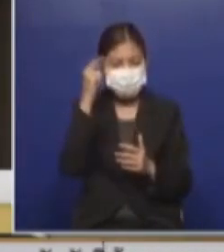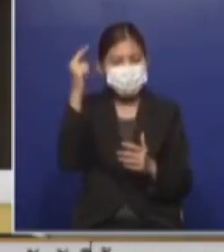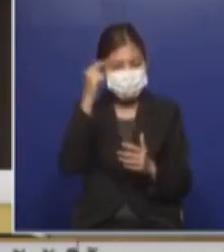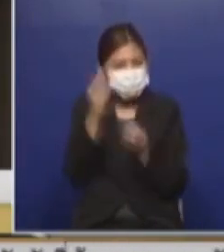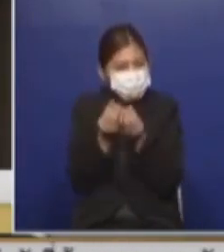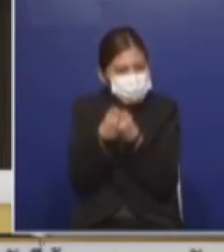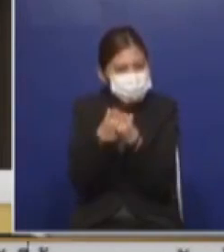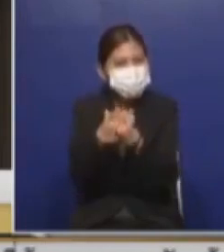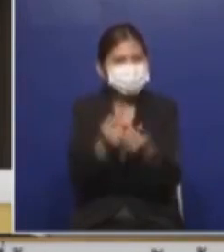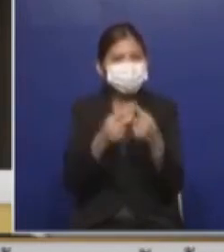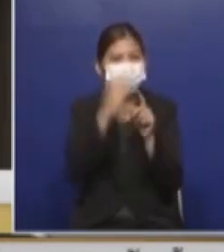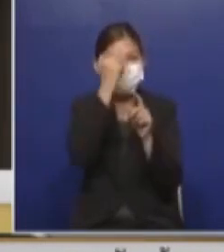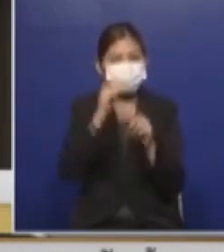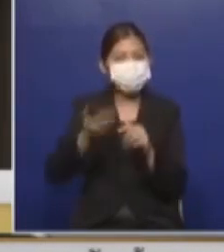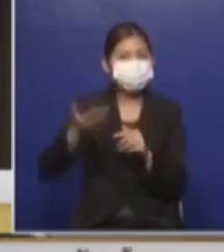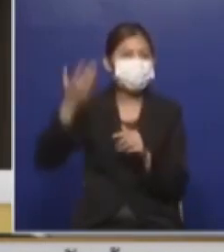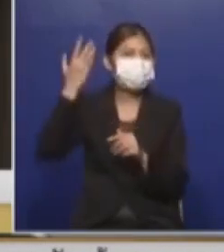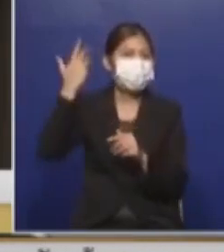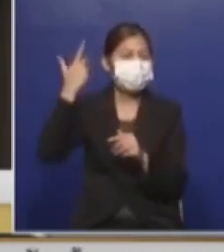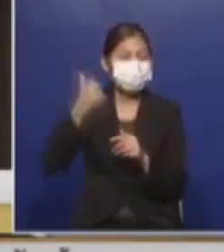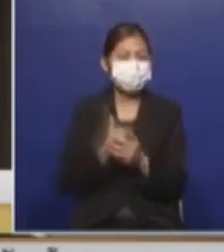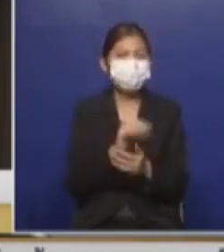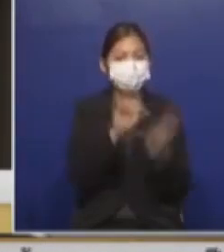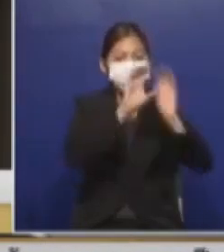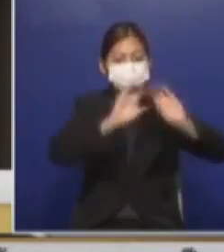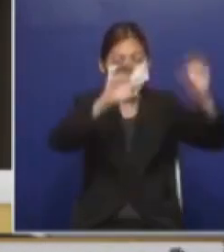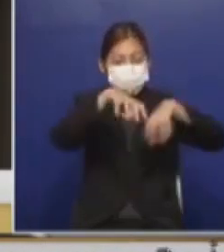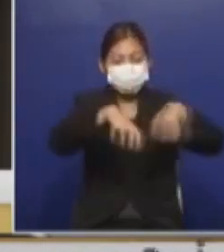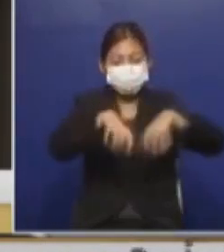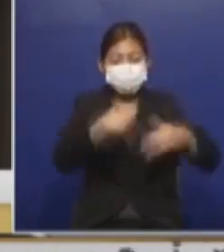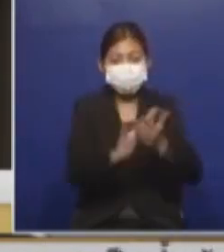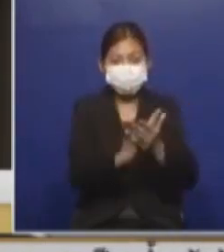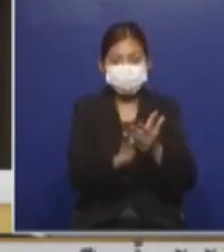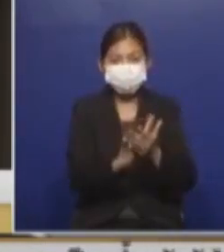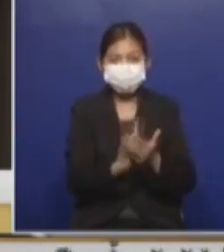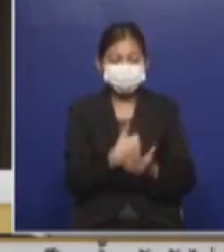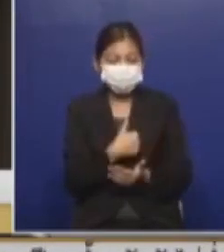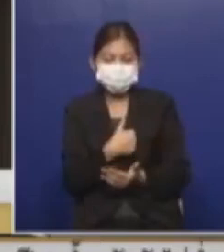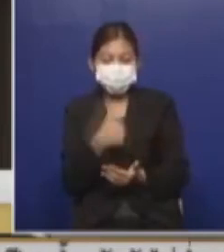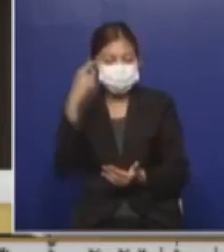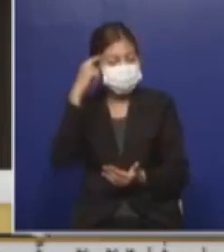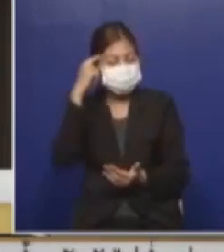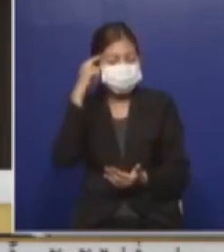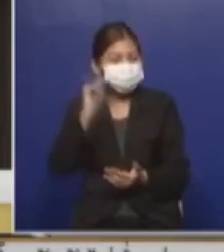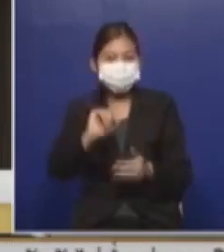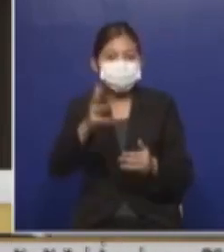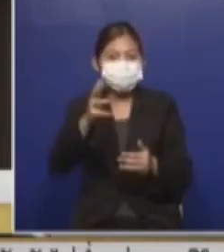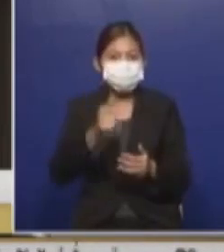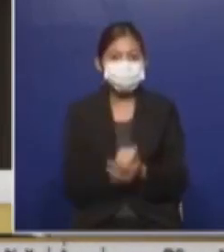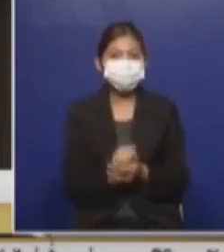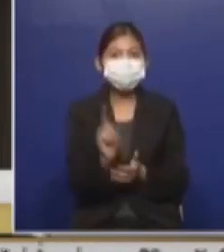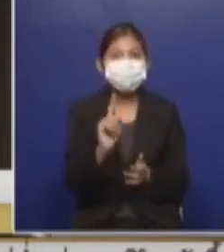ได้แต่ที่ผ่านมาครับท่านประธานการใช้จ่ายงบประมาณของรัฐบาลนี้ไม่เคยมีจิตไม่เคยมีสามัญสำนึกมี